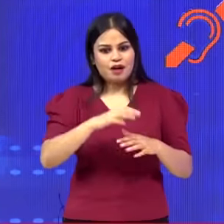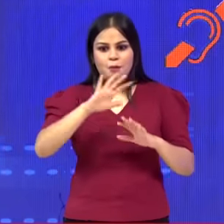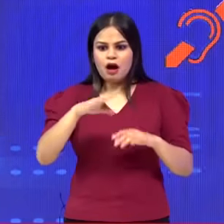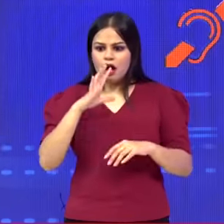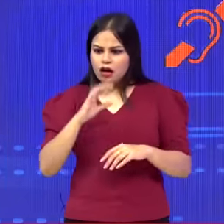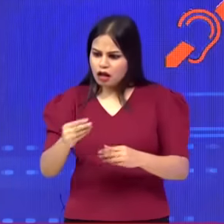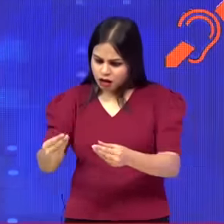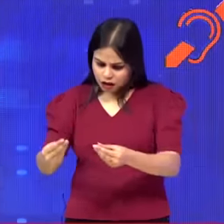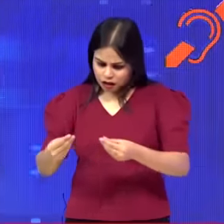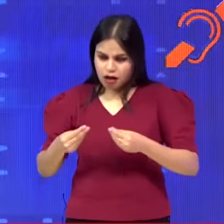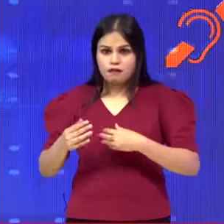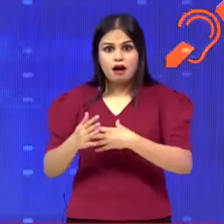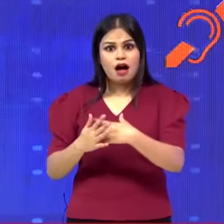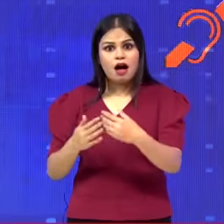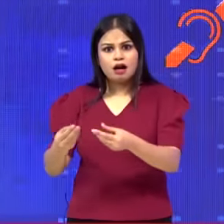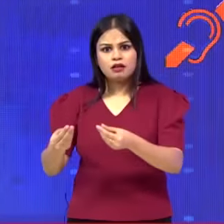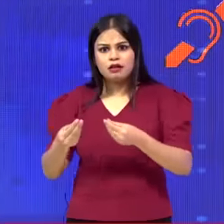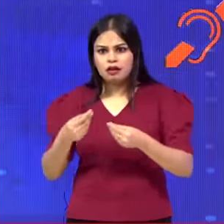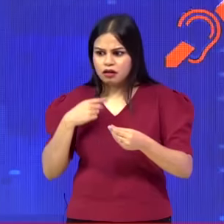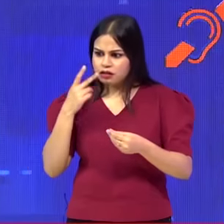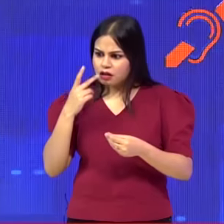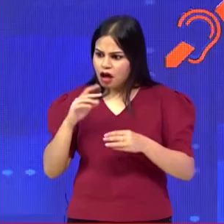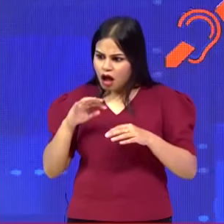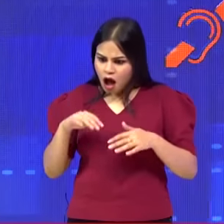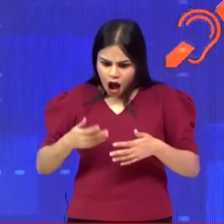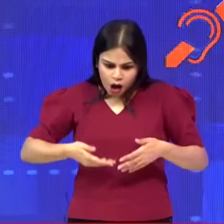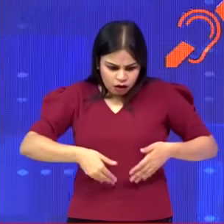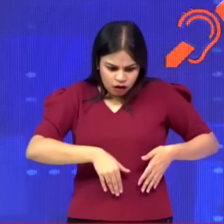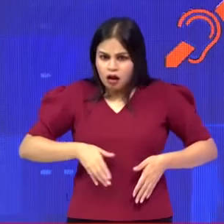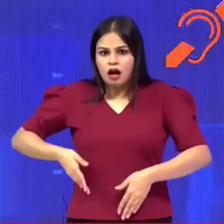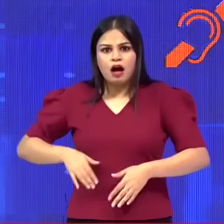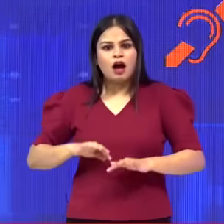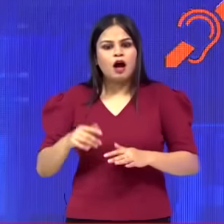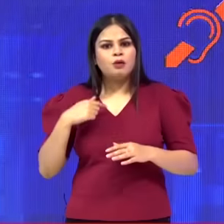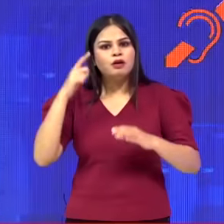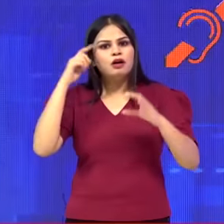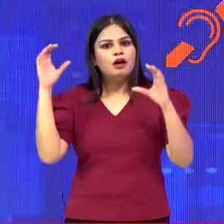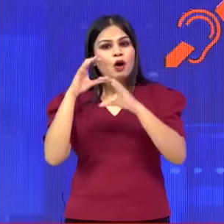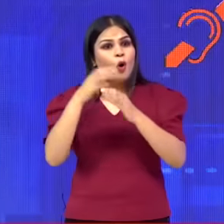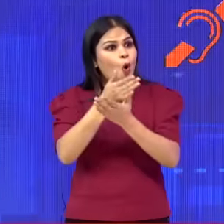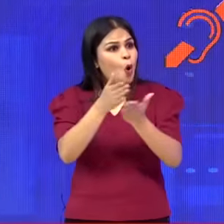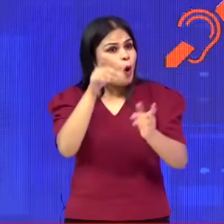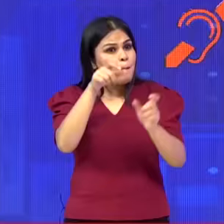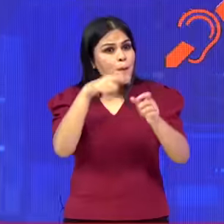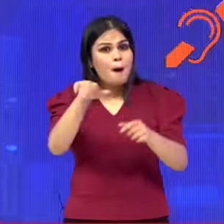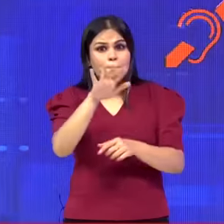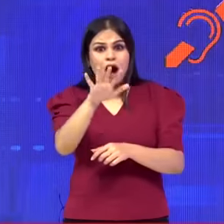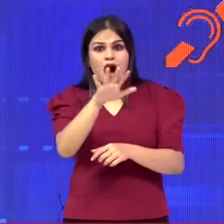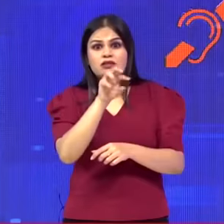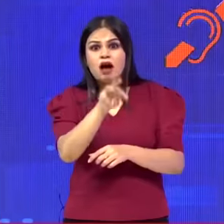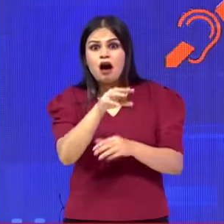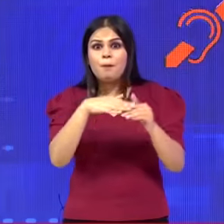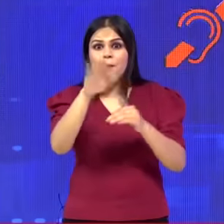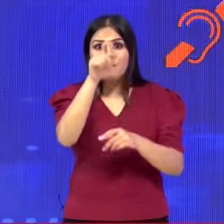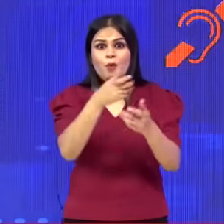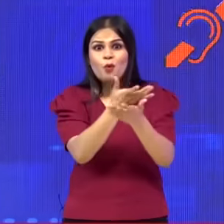मेरे पास, तो ऐसे इसको कैसे पहनूं मैं, एंड 5,000 का क्राउड, जूनियर आर्टिस्ट,